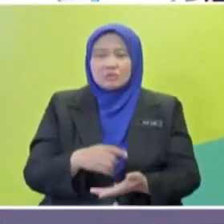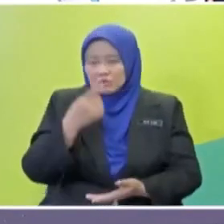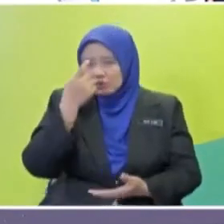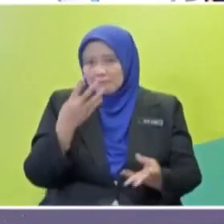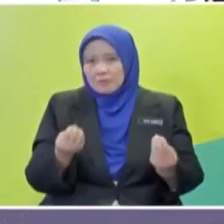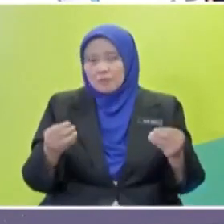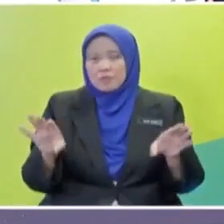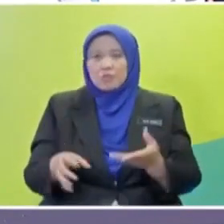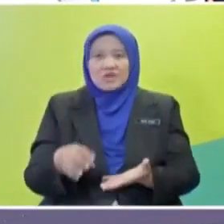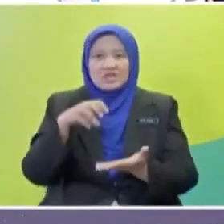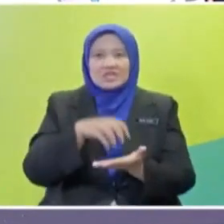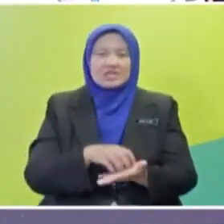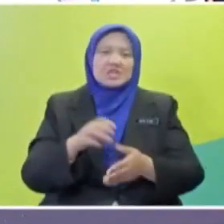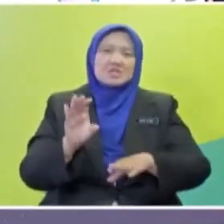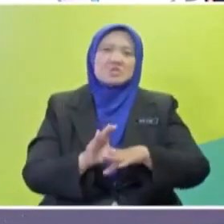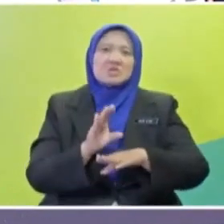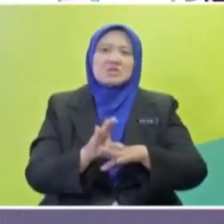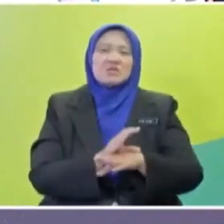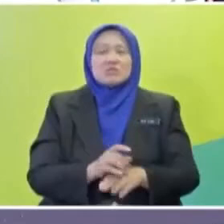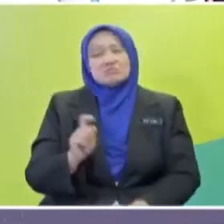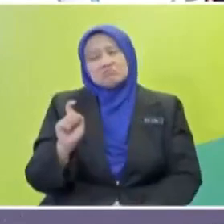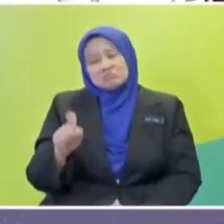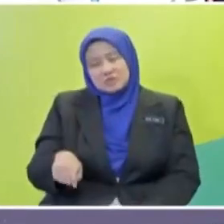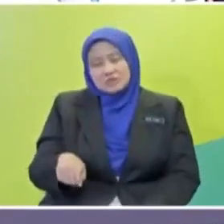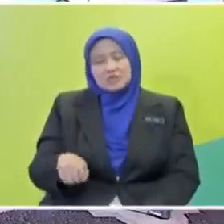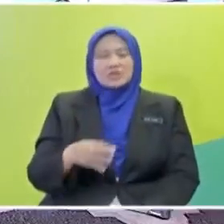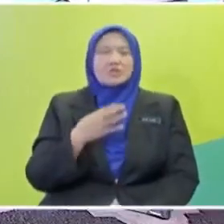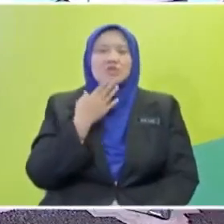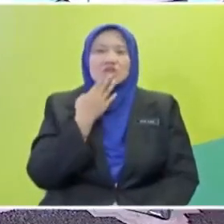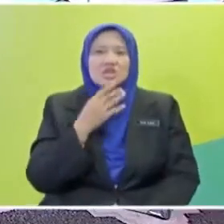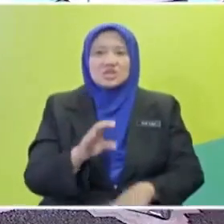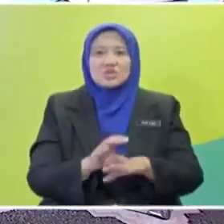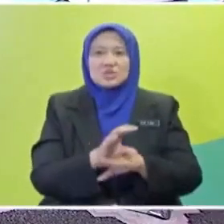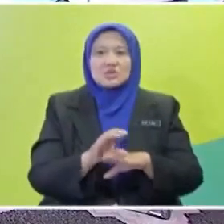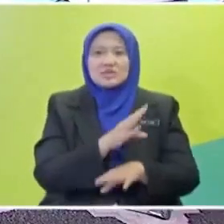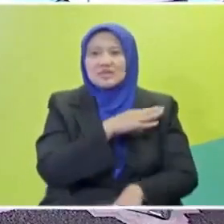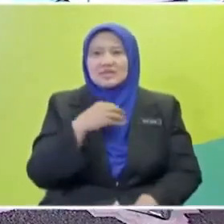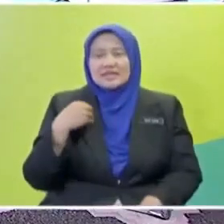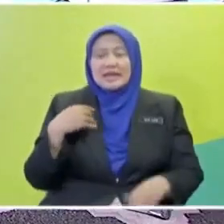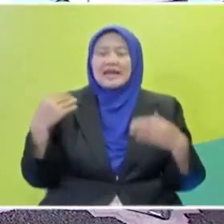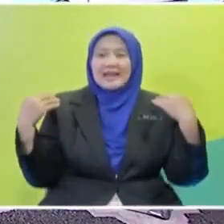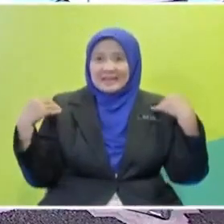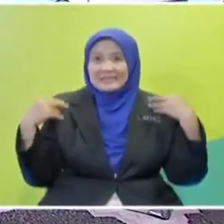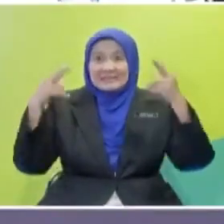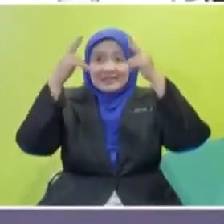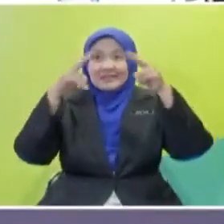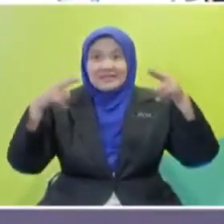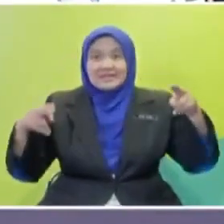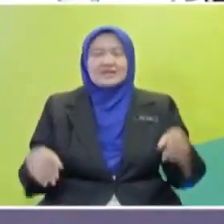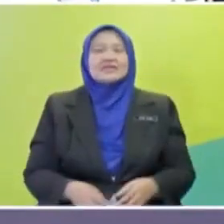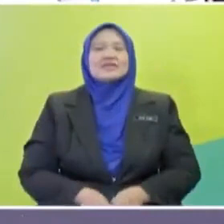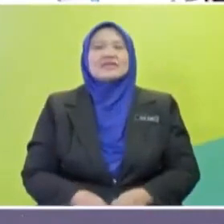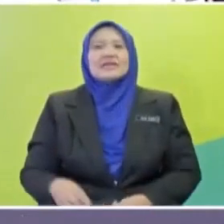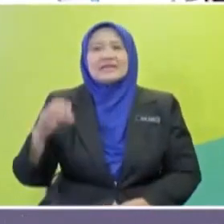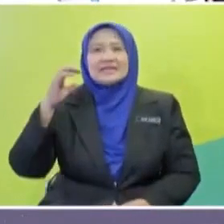hanya buah ceri. Satu warna merah. Cukuplah dua warna sahaja. Betul cikgu. Tetap menarik. Walaupun sebab orang faham produk